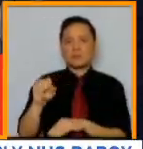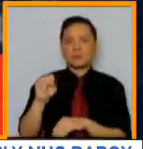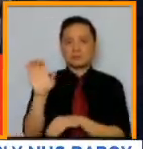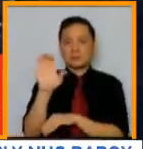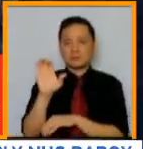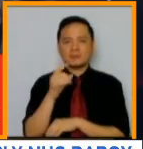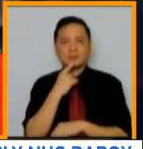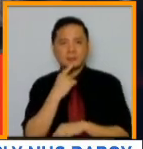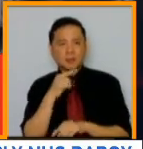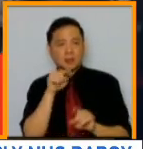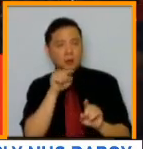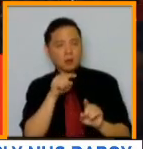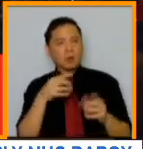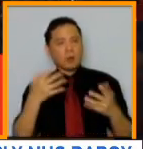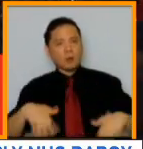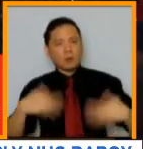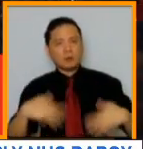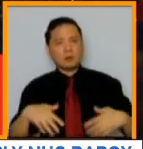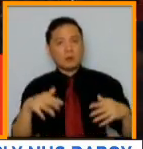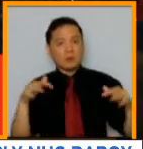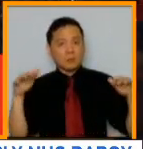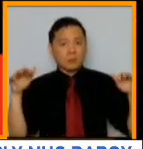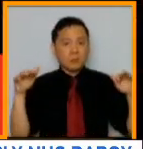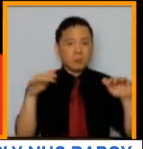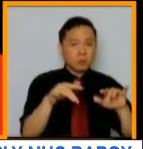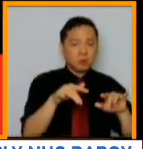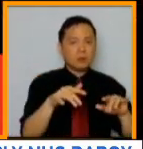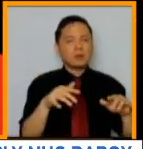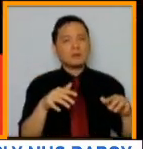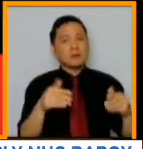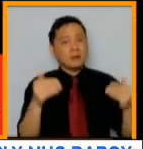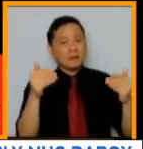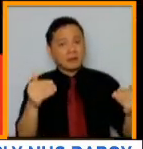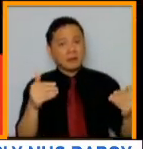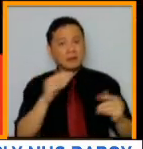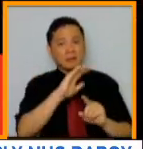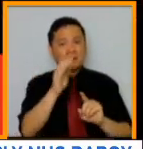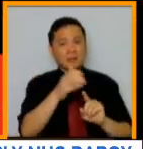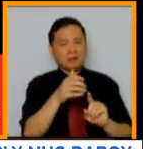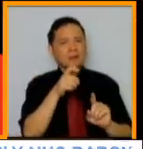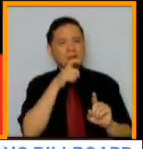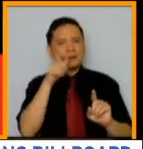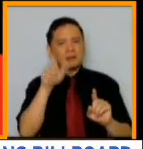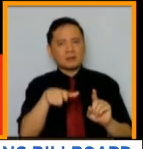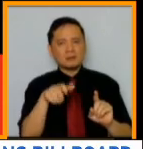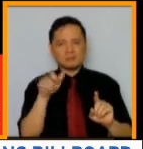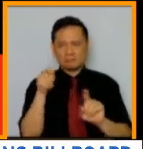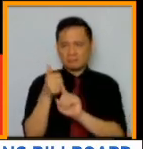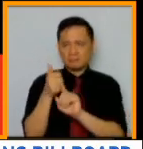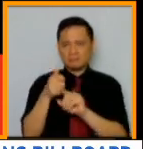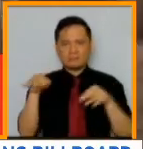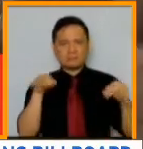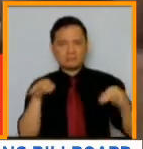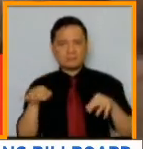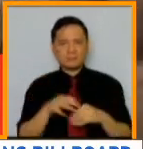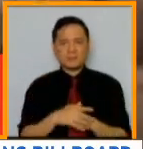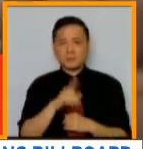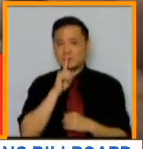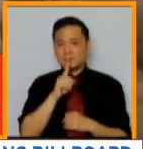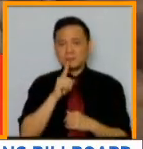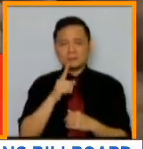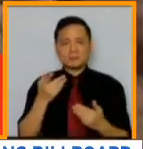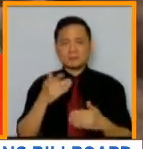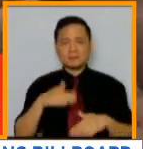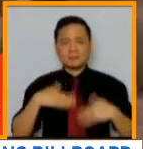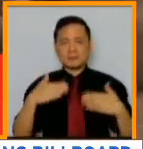at wala ng quarantine. Wow, sila. Ang saya, pwede na rin hindi magsuot ng mask sa